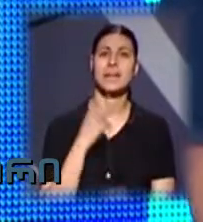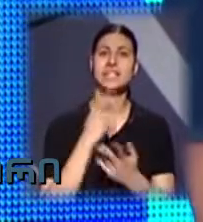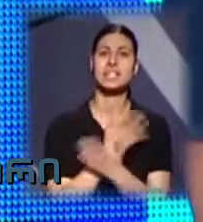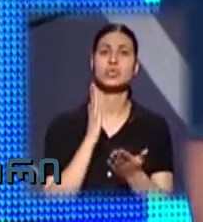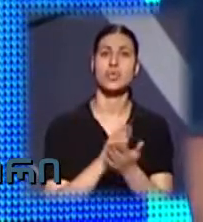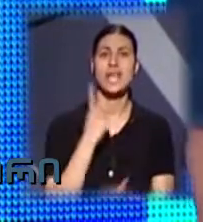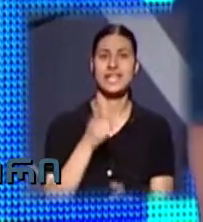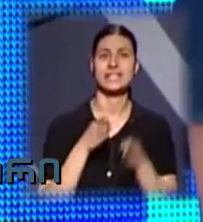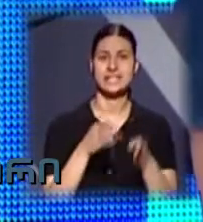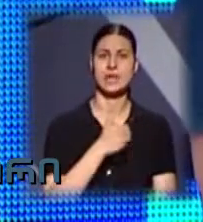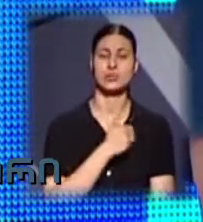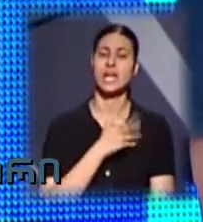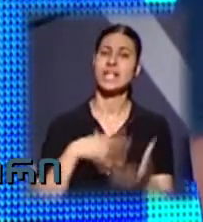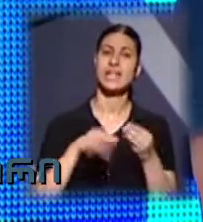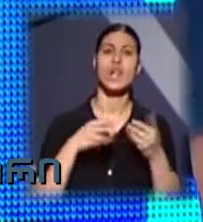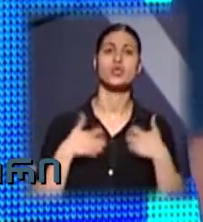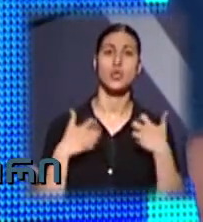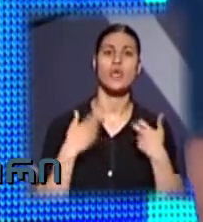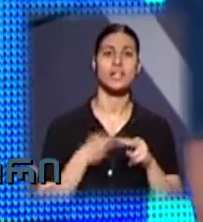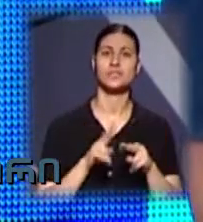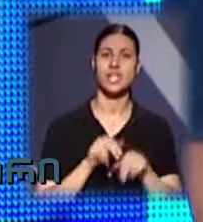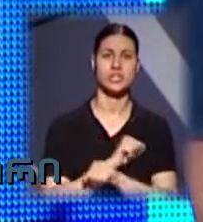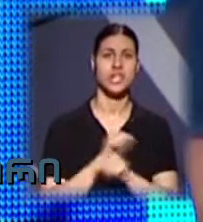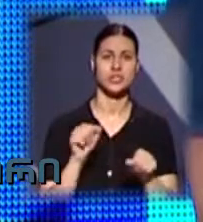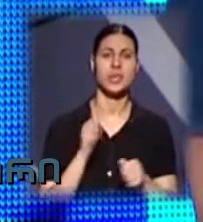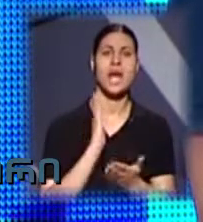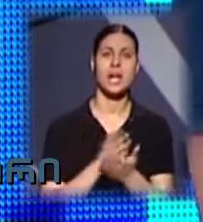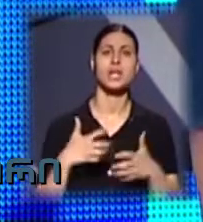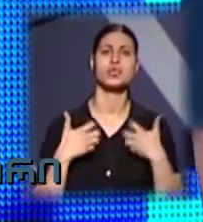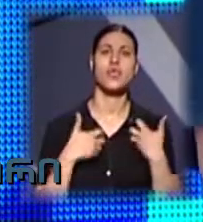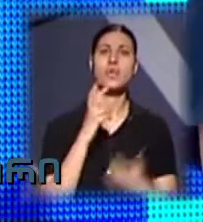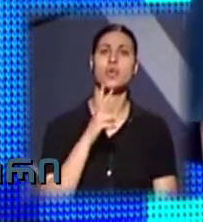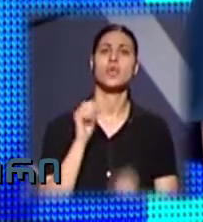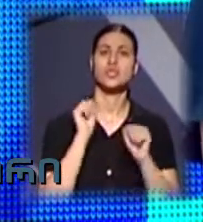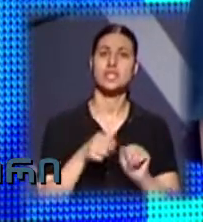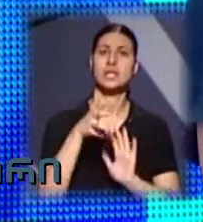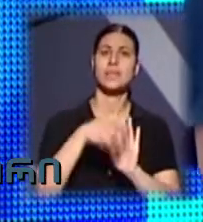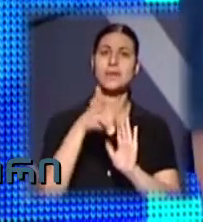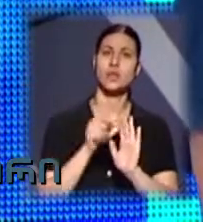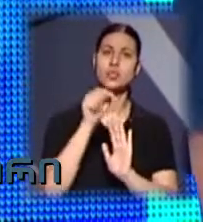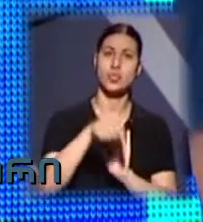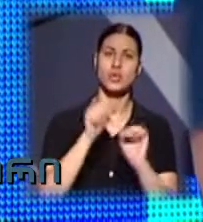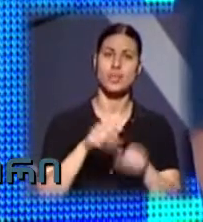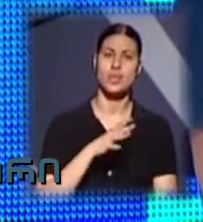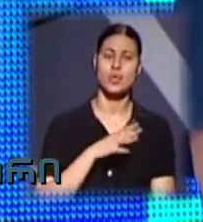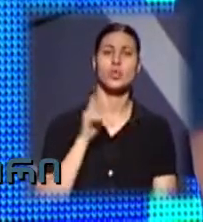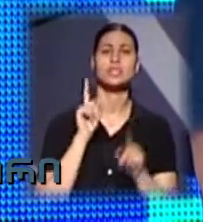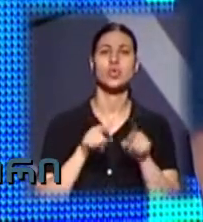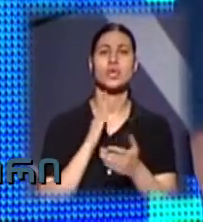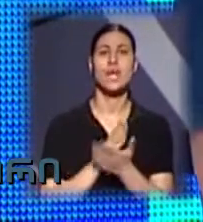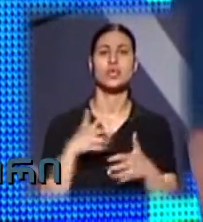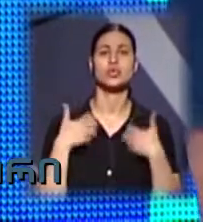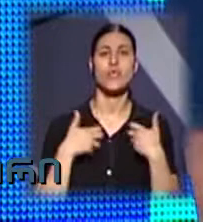გზას მიმართავენ ხოლმე. ნუ ყველა ცხოველისთვის ეს რა თქმა უნდა არ შეიძლება, არიან ცხოველები, რომლებიც შეიძლება თხრილების უკან ხავდეს, არიან ცხოველები,